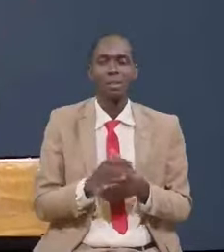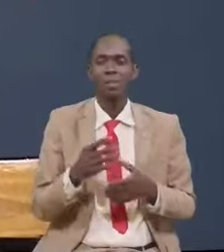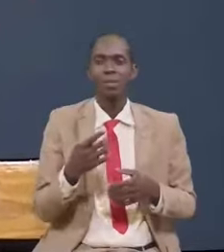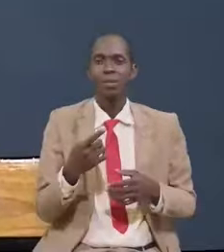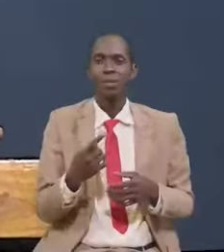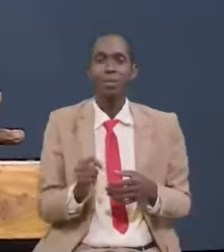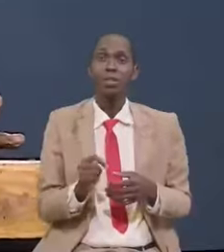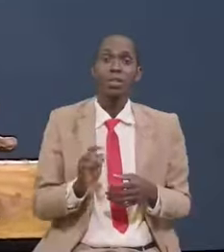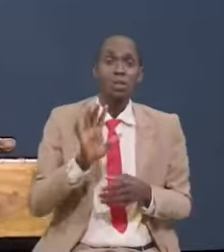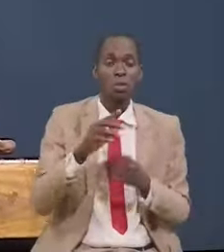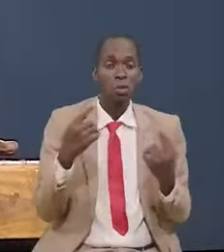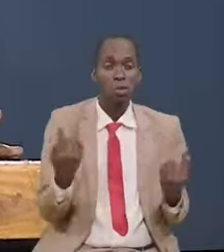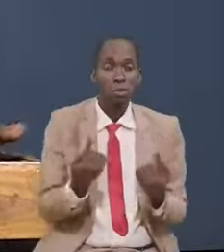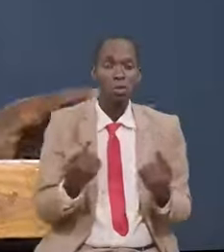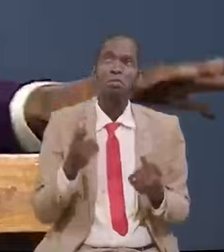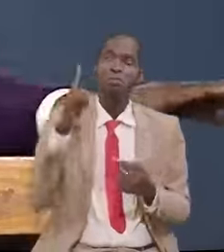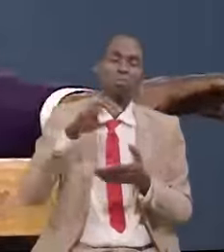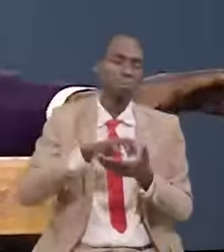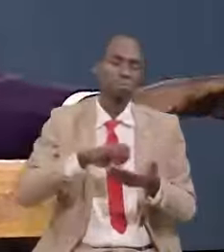Il se charge des péchés.